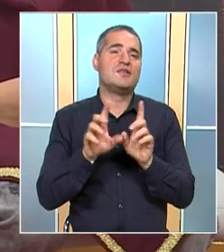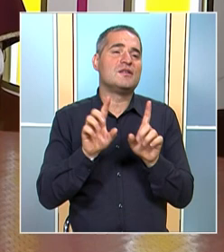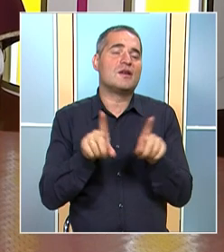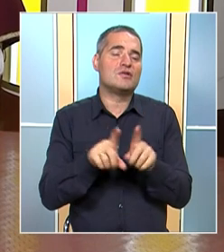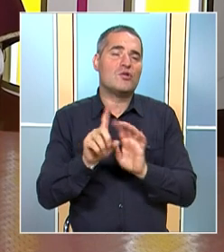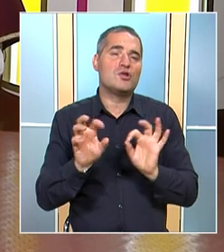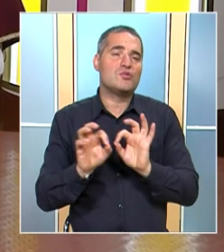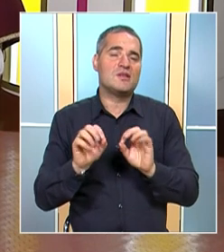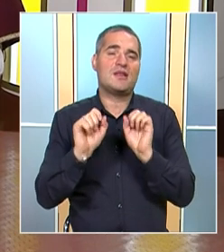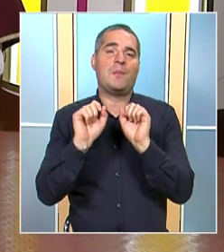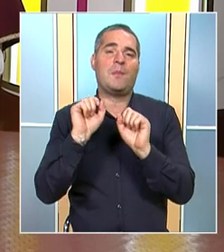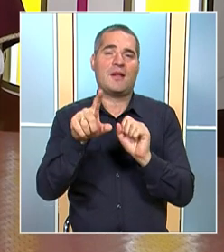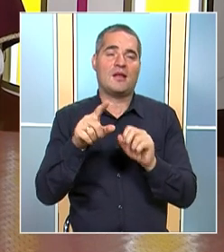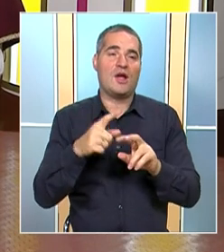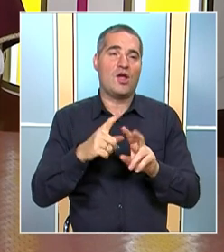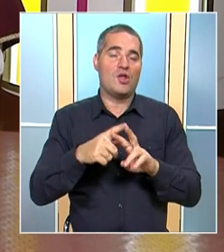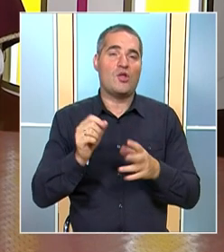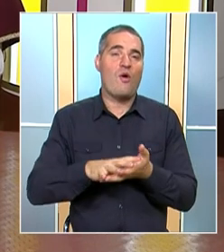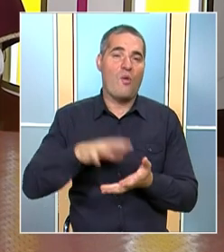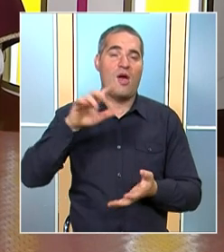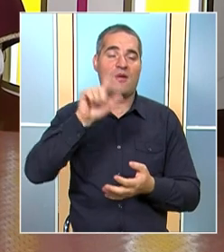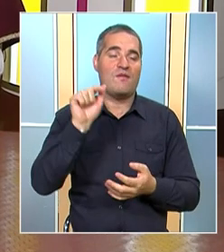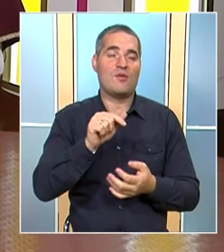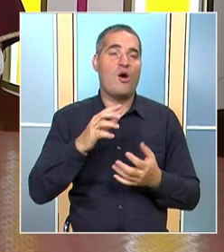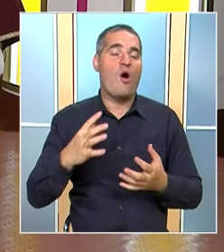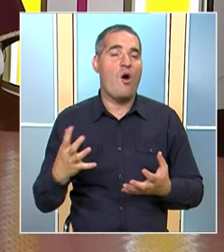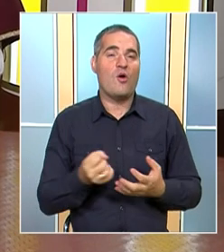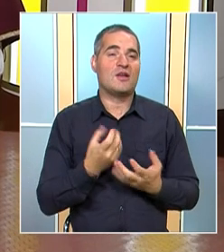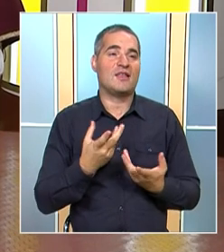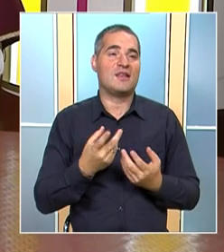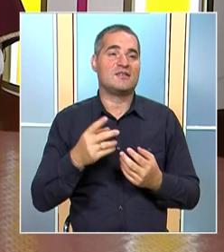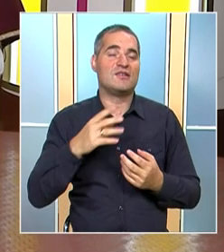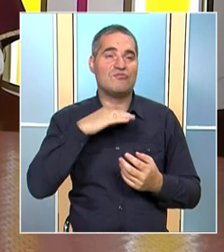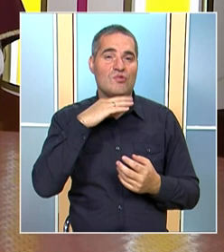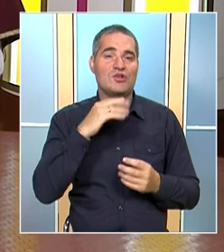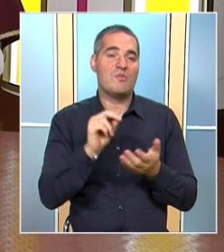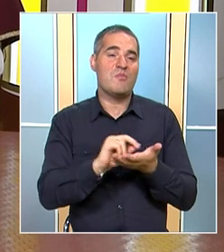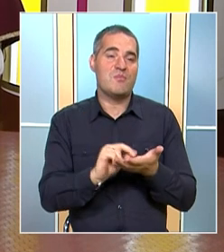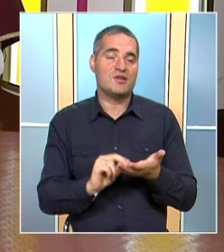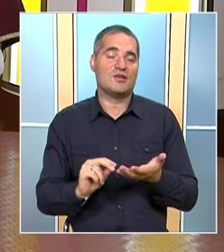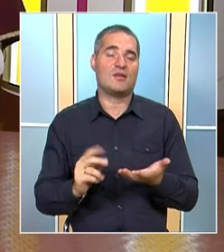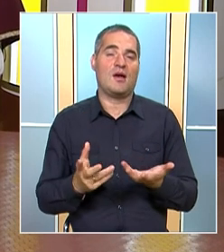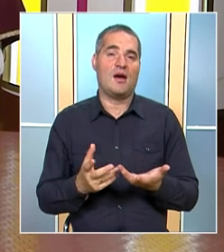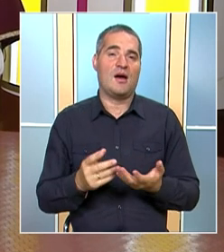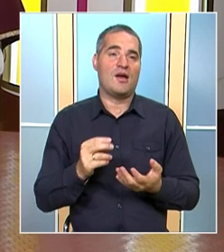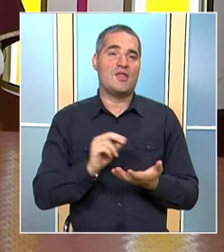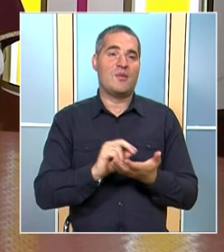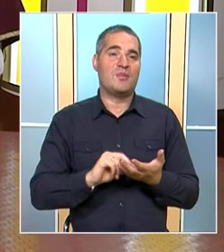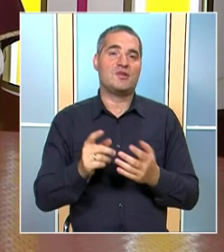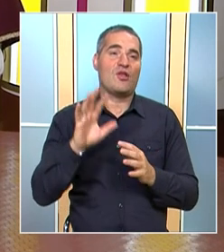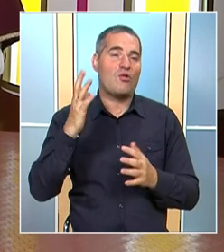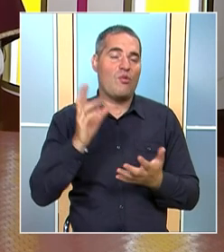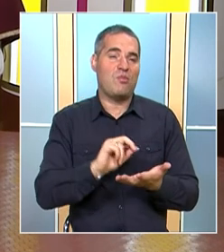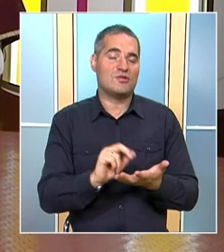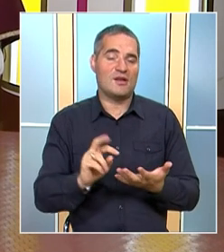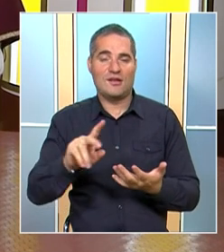нищо. Обаче големият ми въпрос е откъде са научили да ми пишат. Откъде са научили да пишат глупости